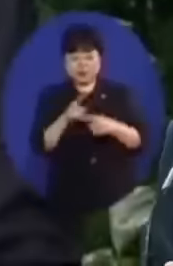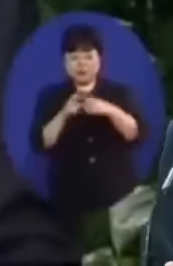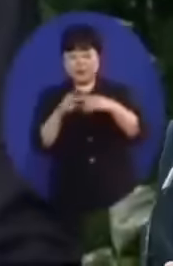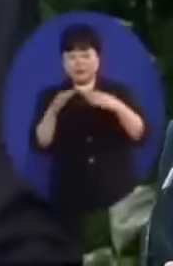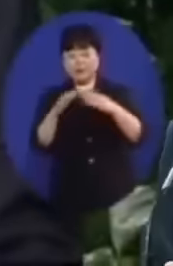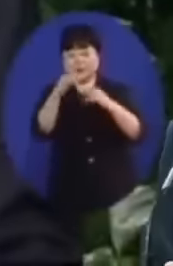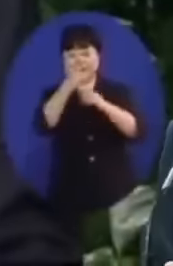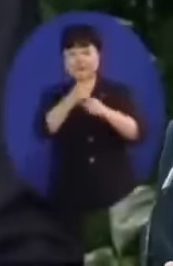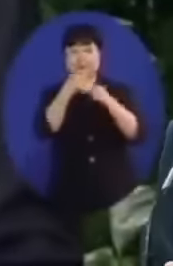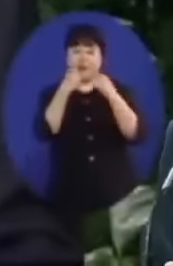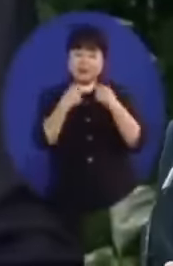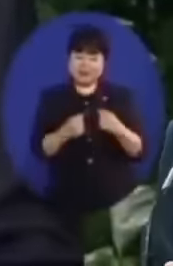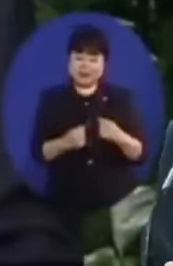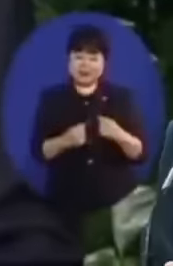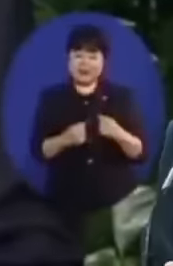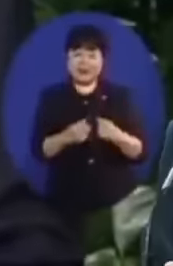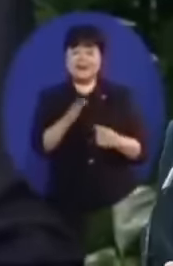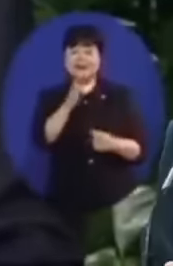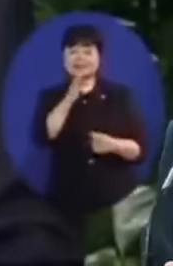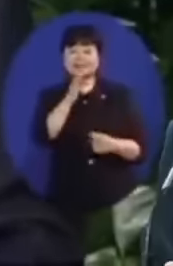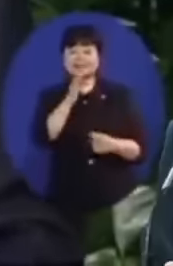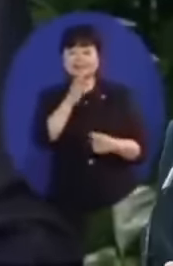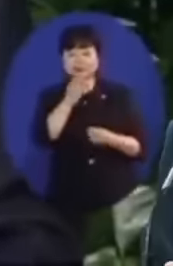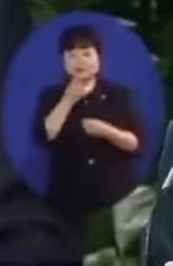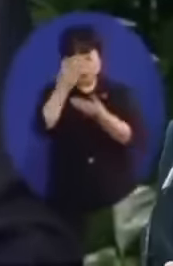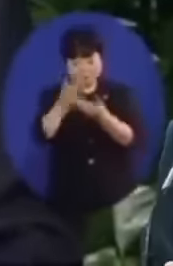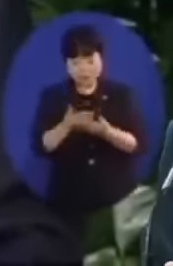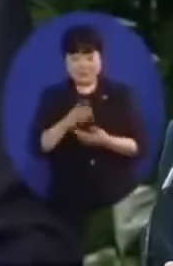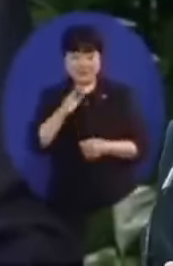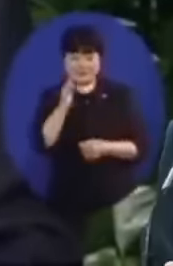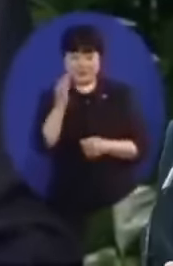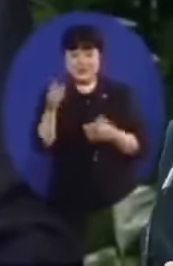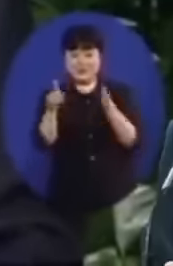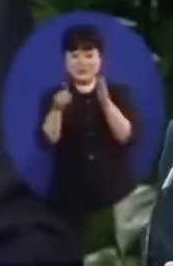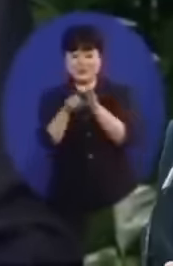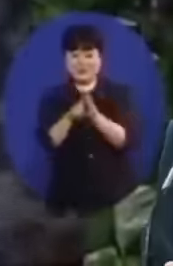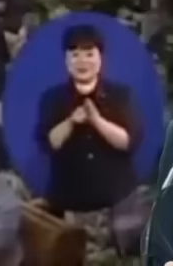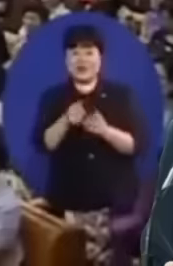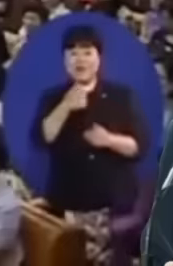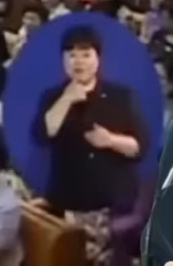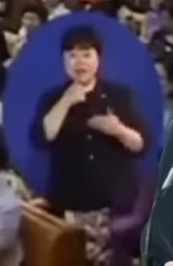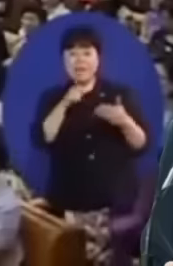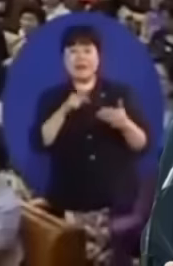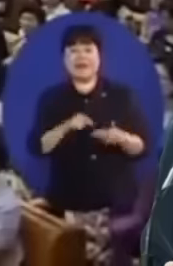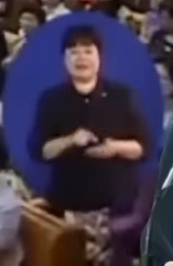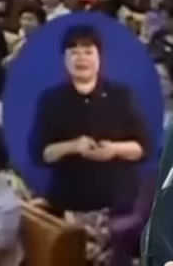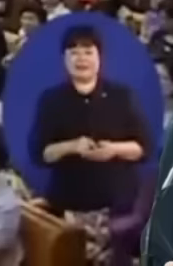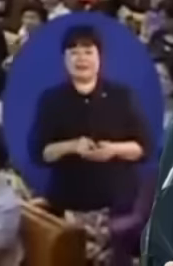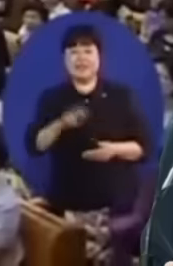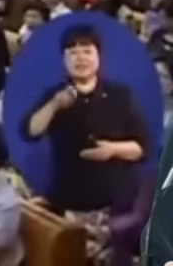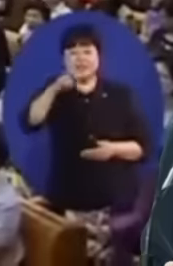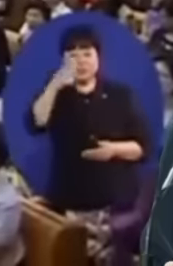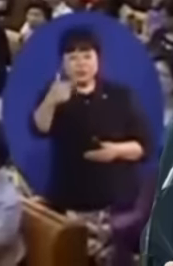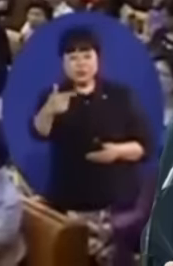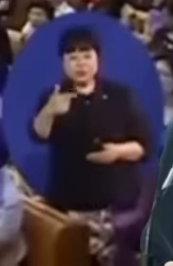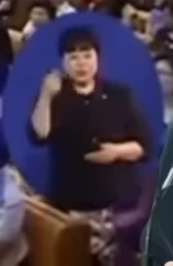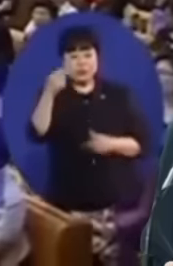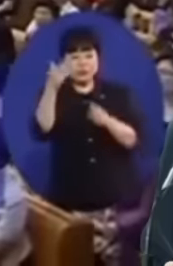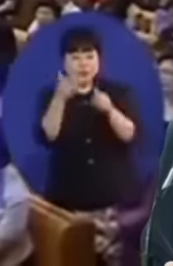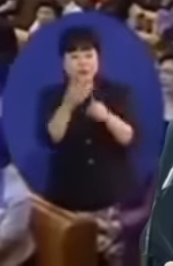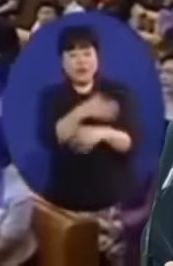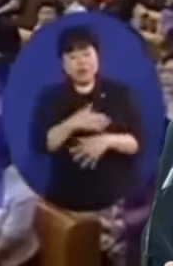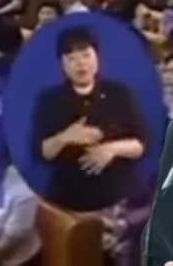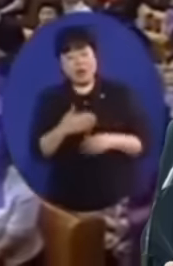삼고 와서 그 하시는 특이한 축복을 받은 사람들인 것입니다. 로마서 8장 26절에 성령도